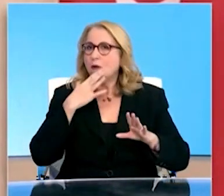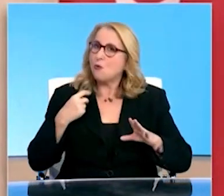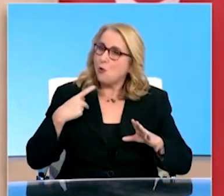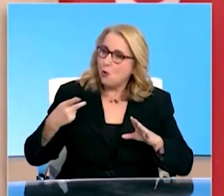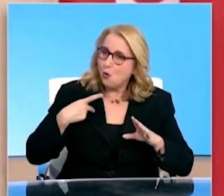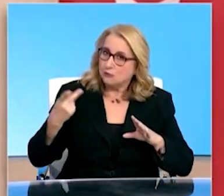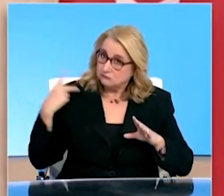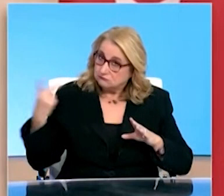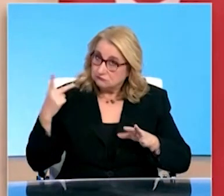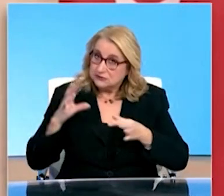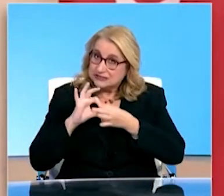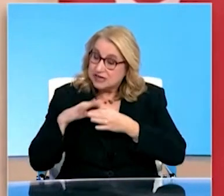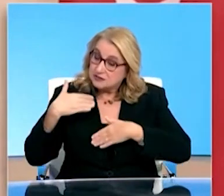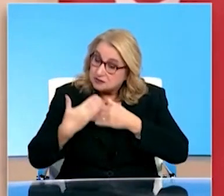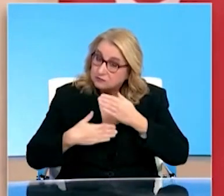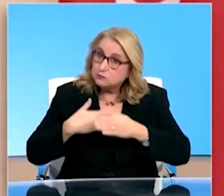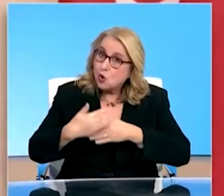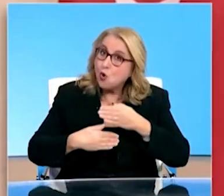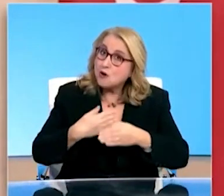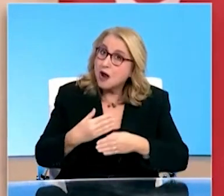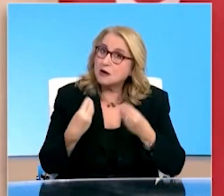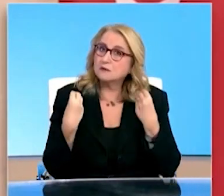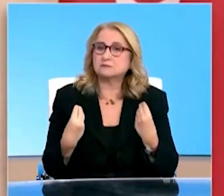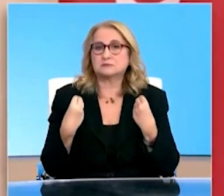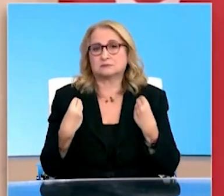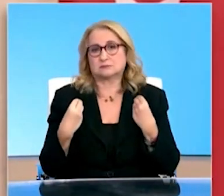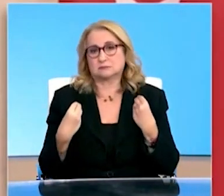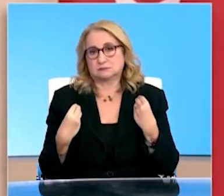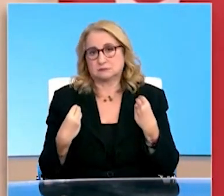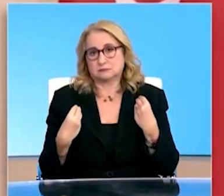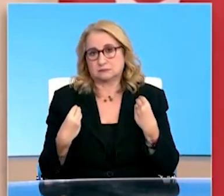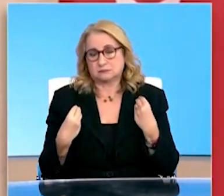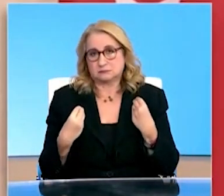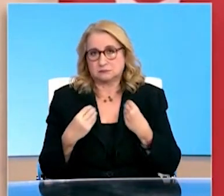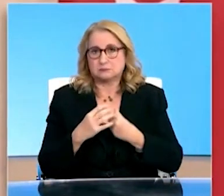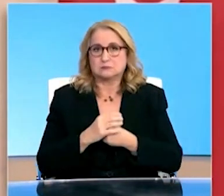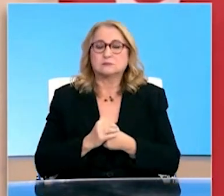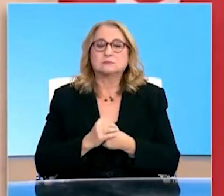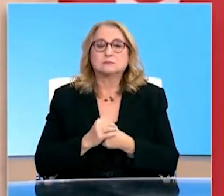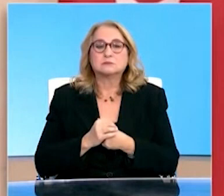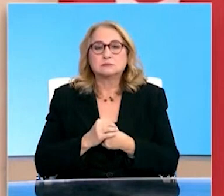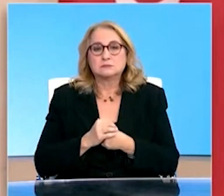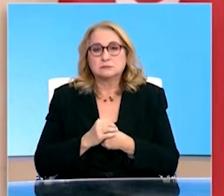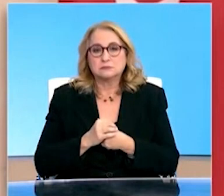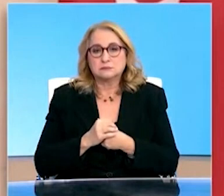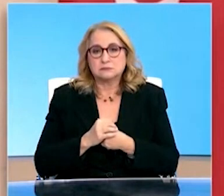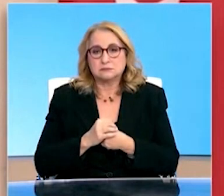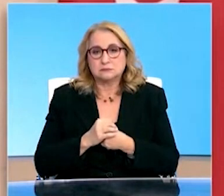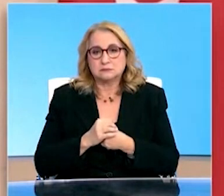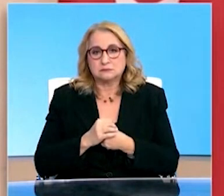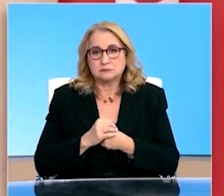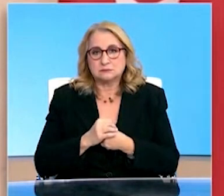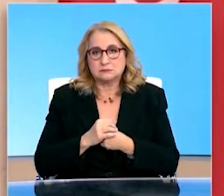πλαίσιο της θετικής ατζέντας. İlişkilerimizi geliştirme yönündeki